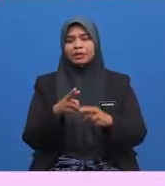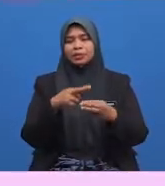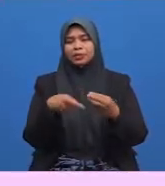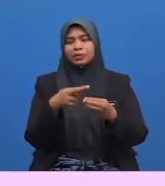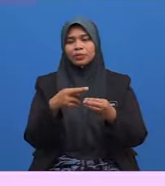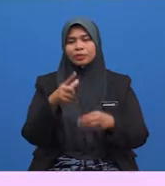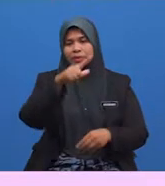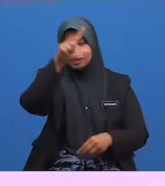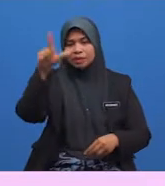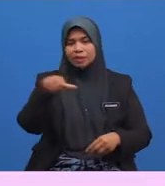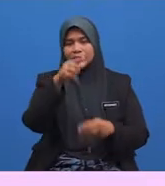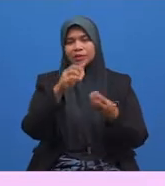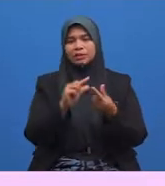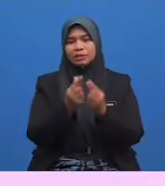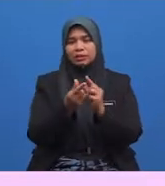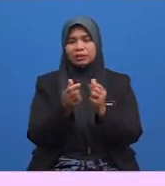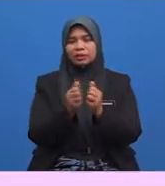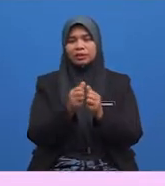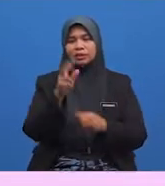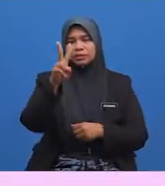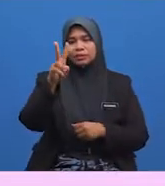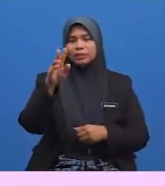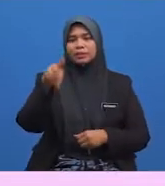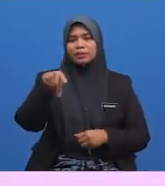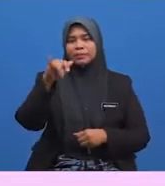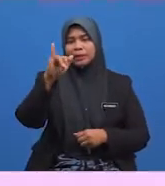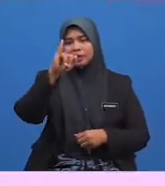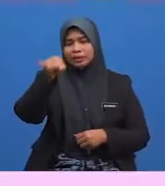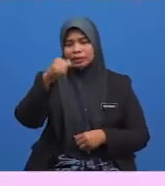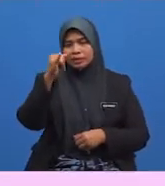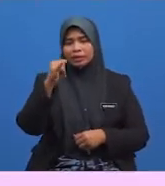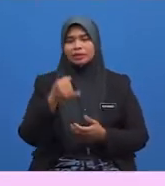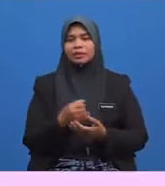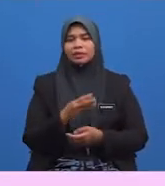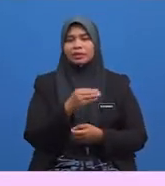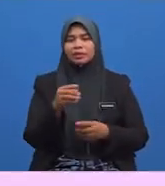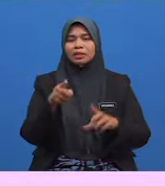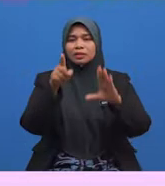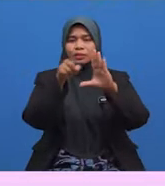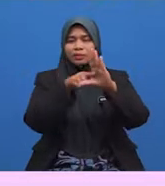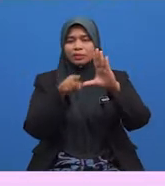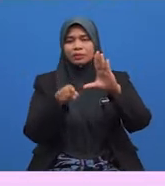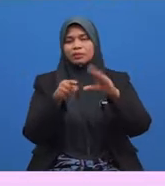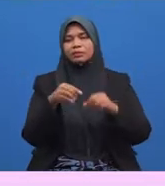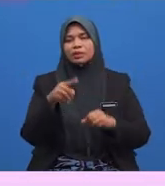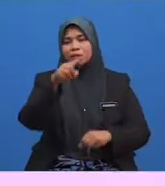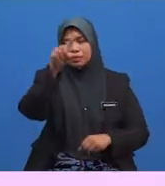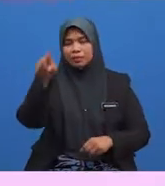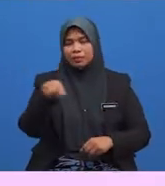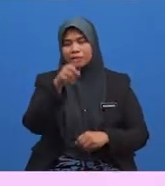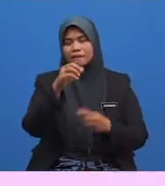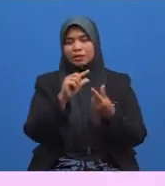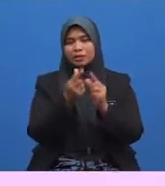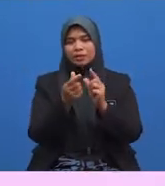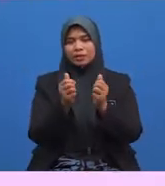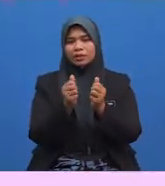lilitan digantikan dengan 2 pi j, manakala sudut pada bulatan digantikan